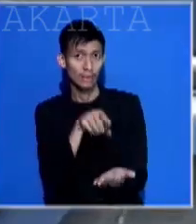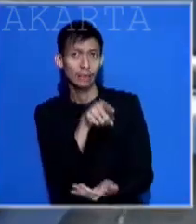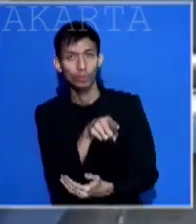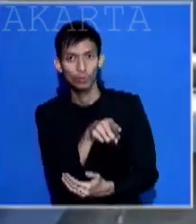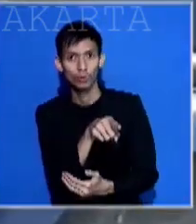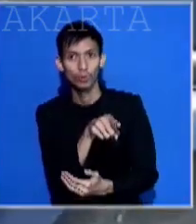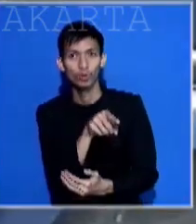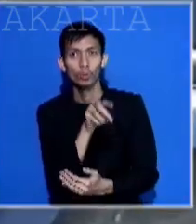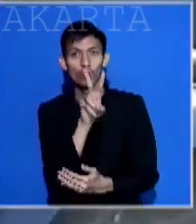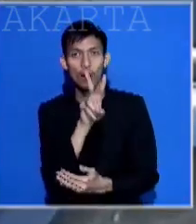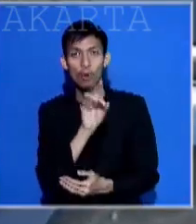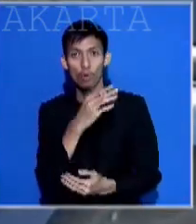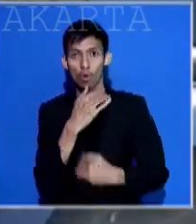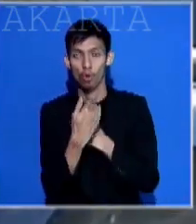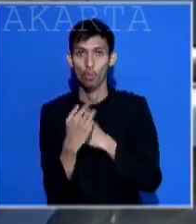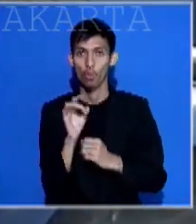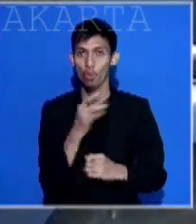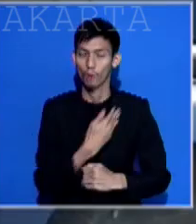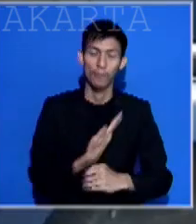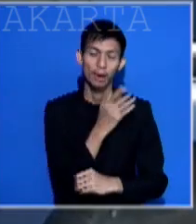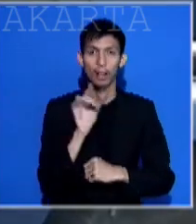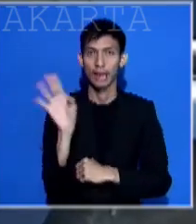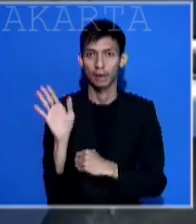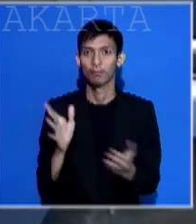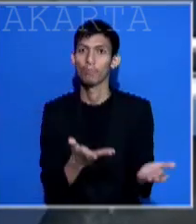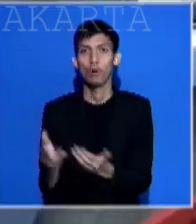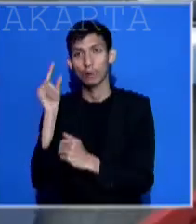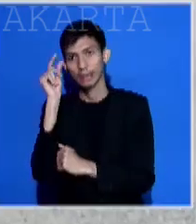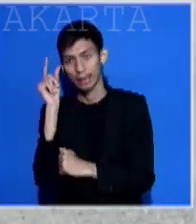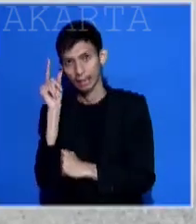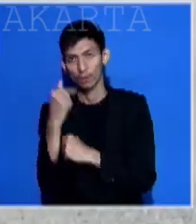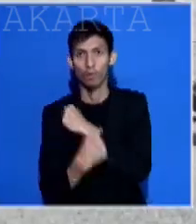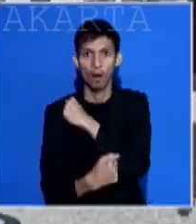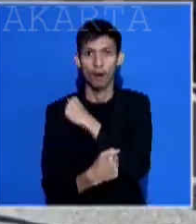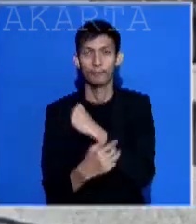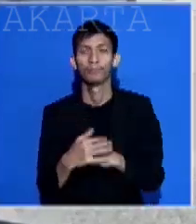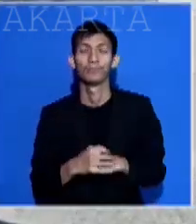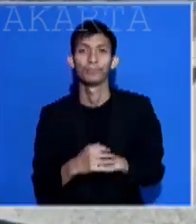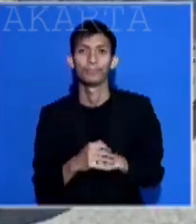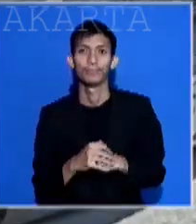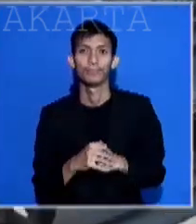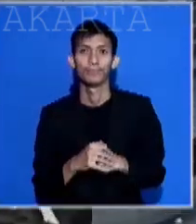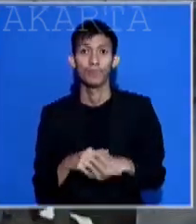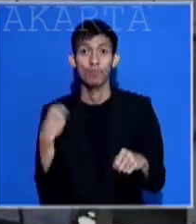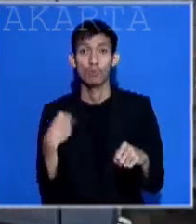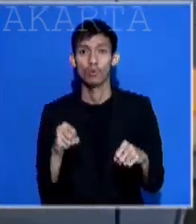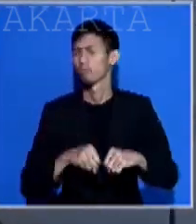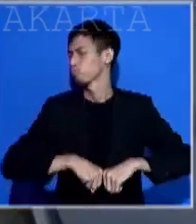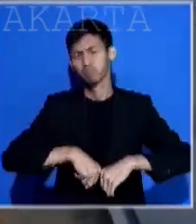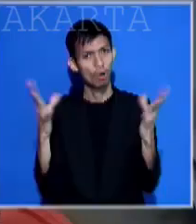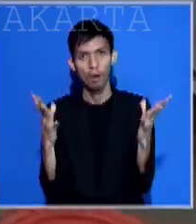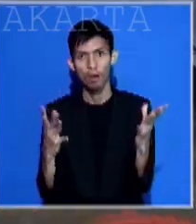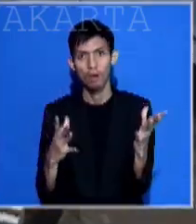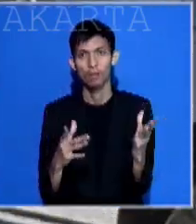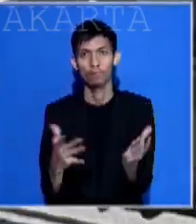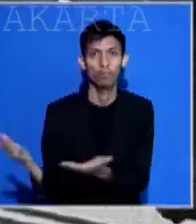dua korban lainnya mengalami luka-luka dan dilarikan ke rumah sakit terdekat. Sementara kondisi kendaraan rusak parah dan harus dievakuasi